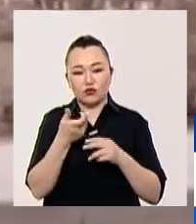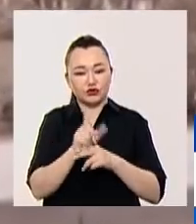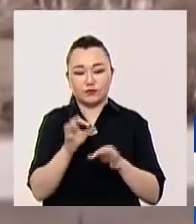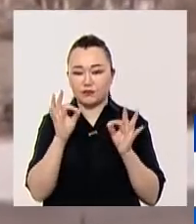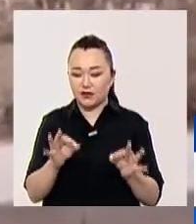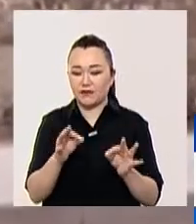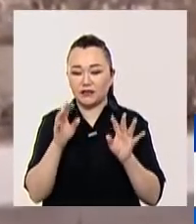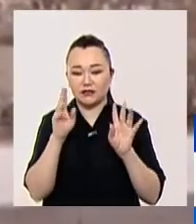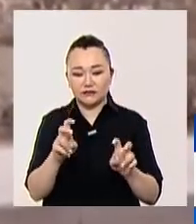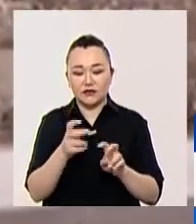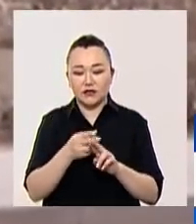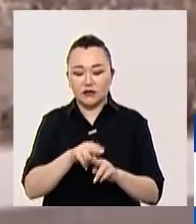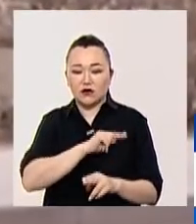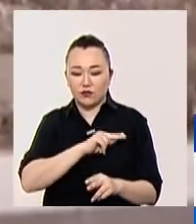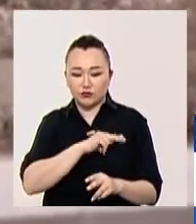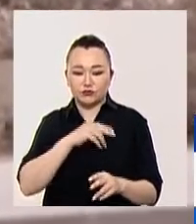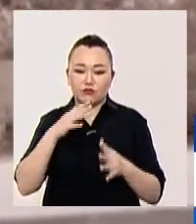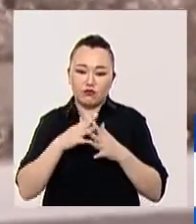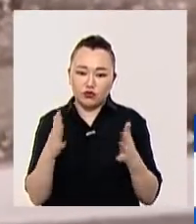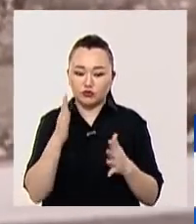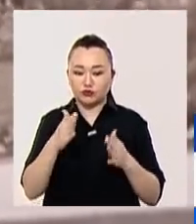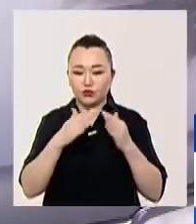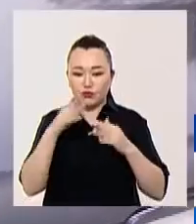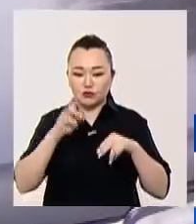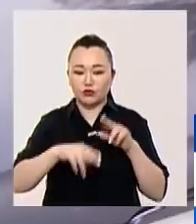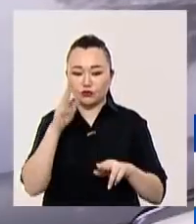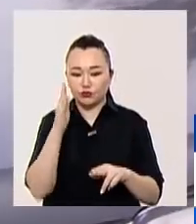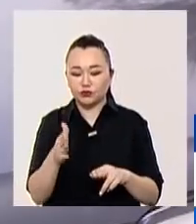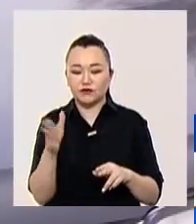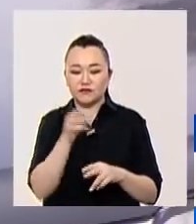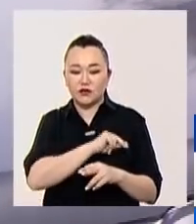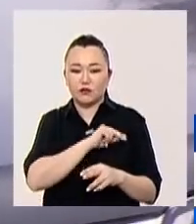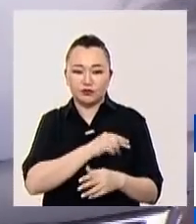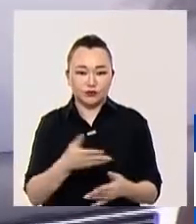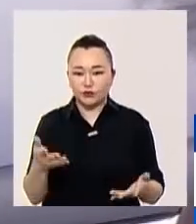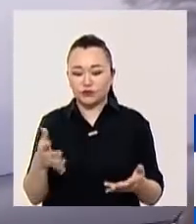болады, жұмыс көбі етер, үйлер салынат шығар, көбі жұмысыз жүр